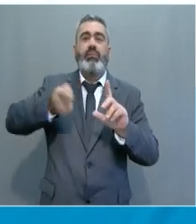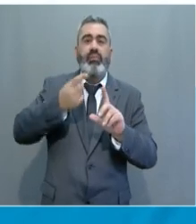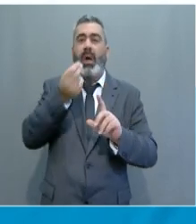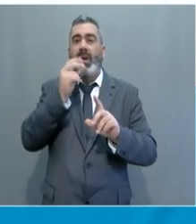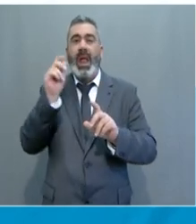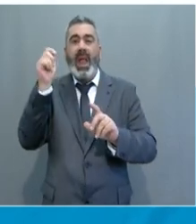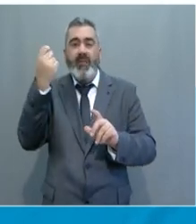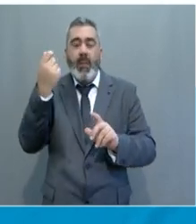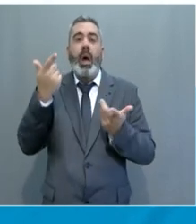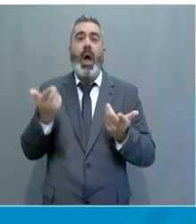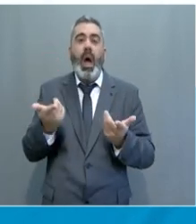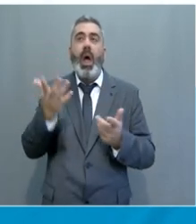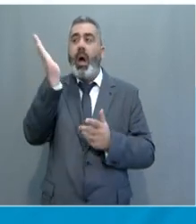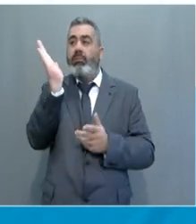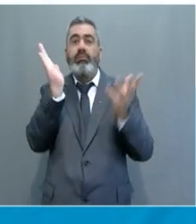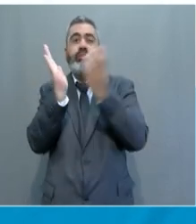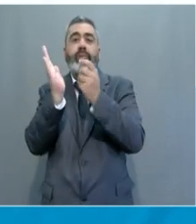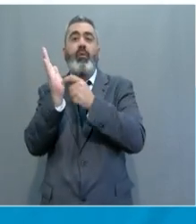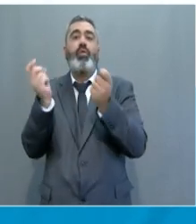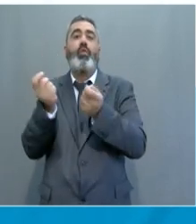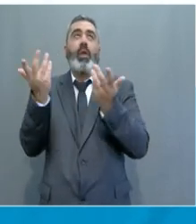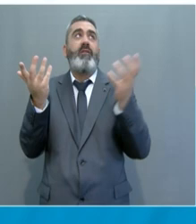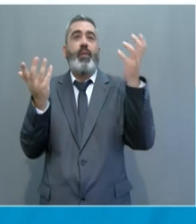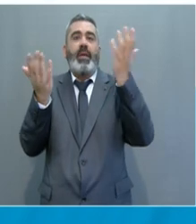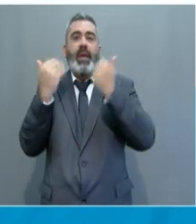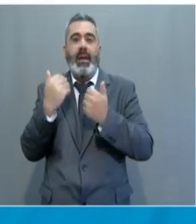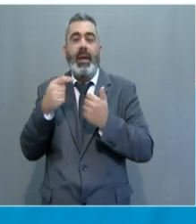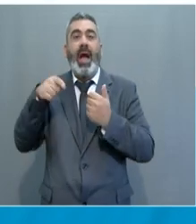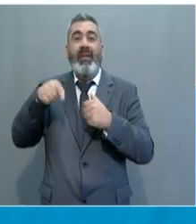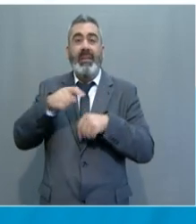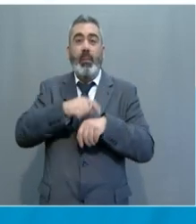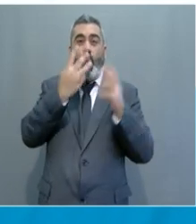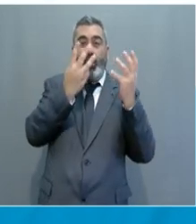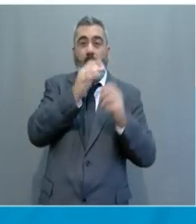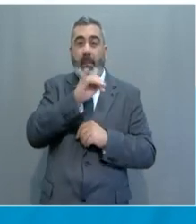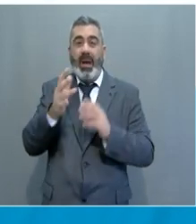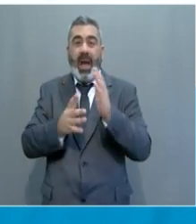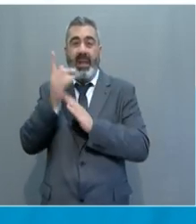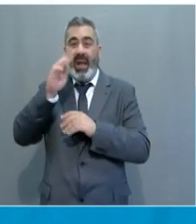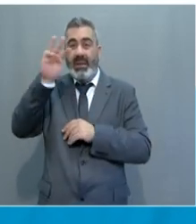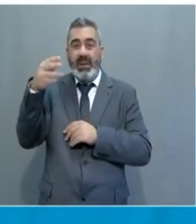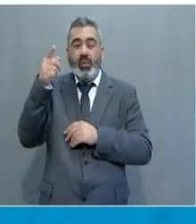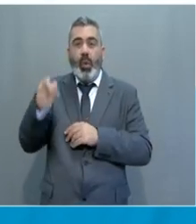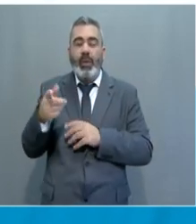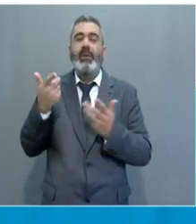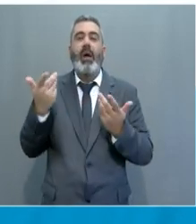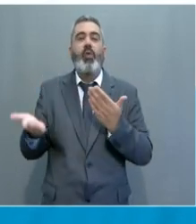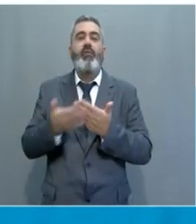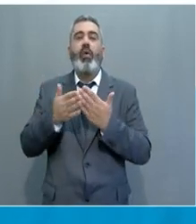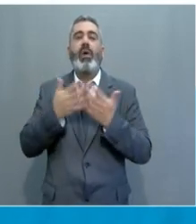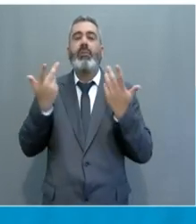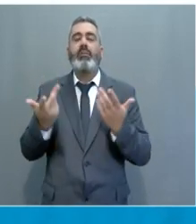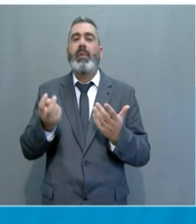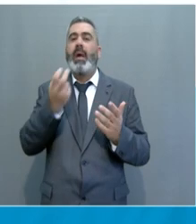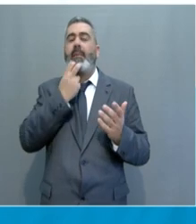φωτοβολταϊκά δεν μπορούν να λειτουργήσουν. Άρα το να μπορούμε να καλύπτουμε αυτά τα κενά στην ημερήσια κατανομή της